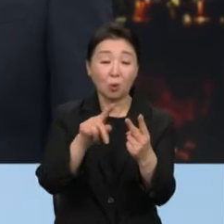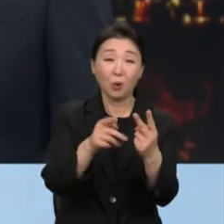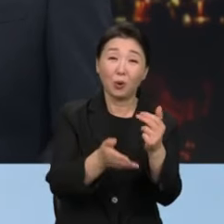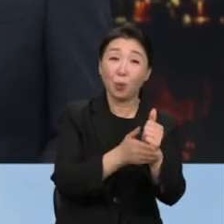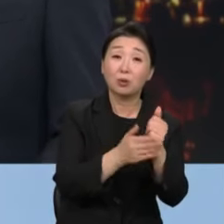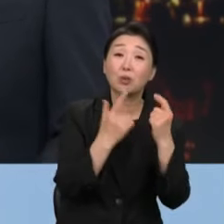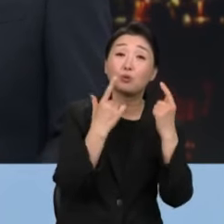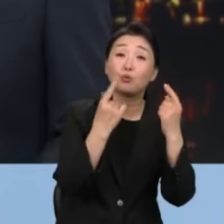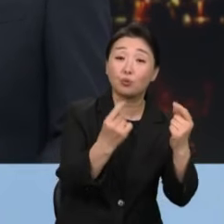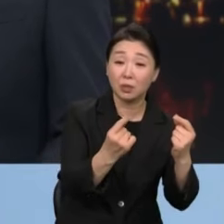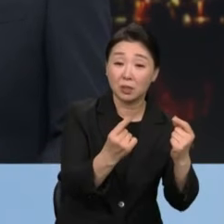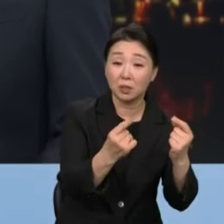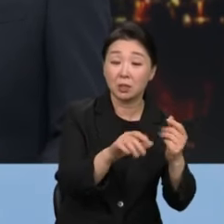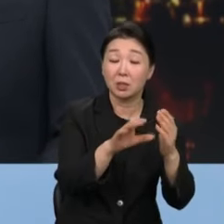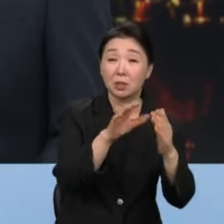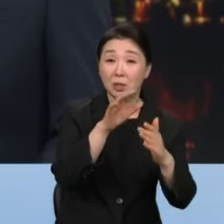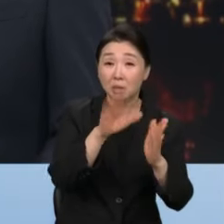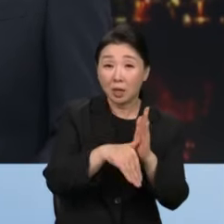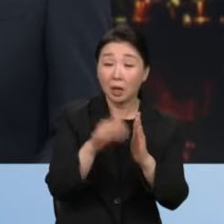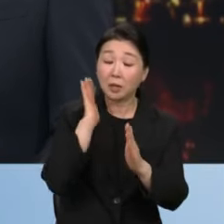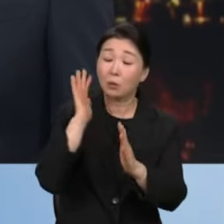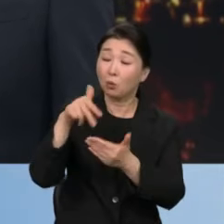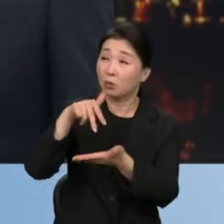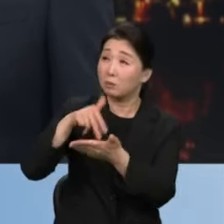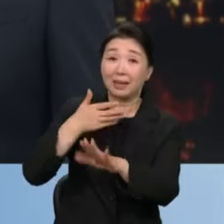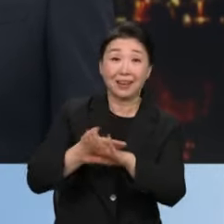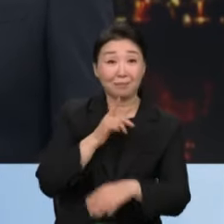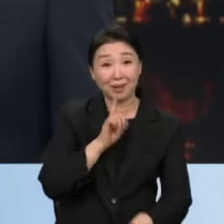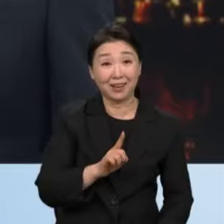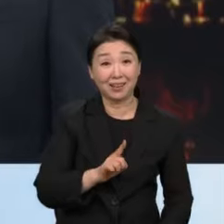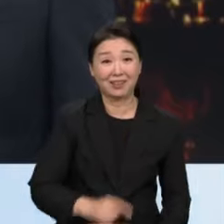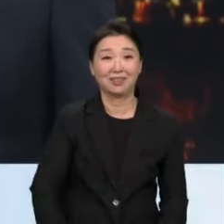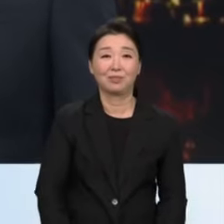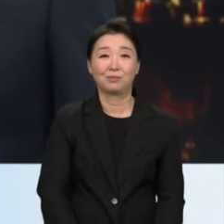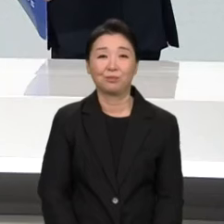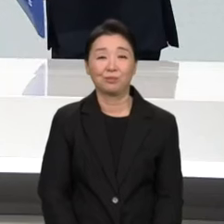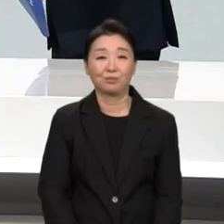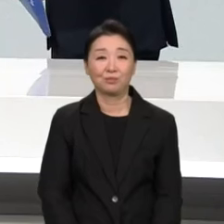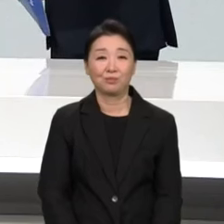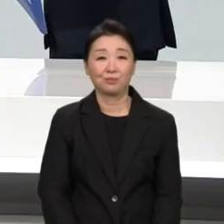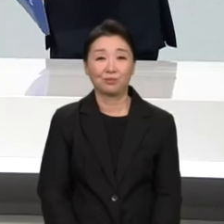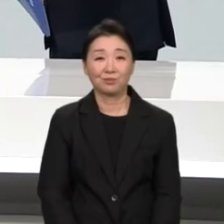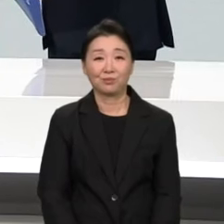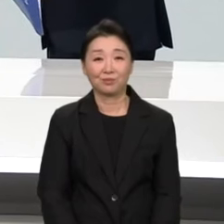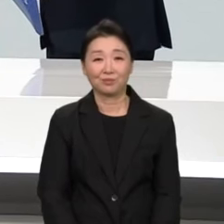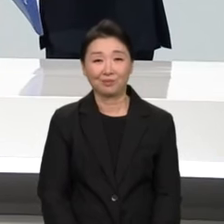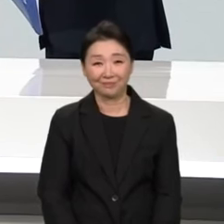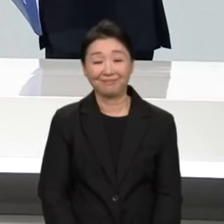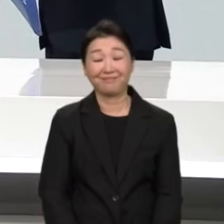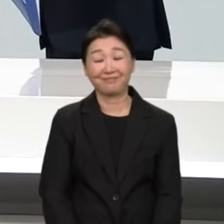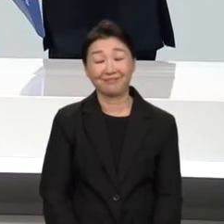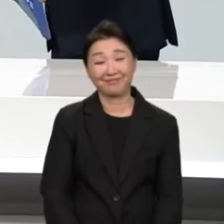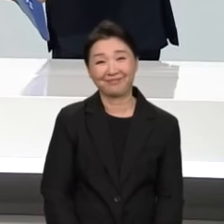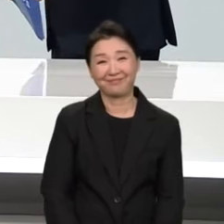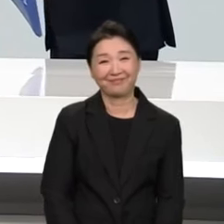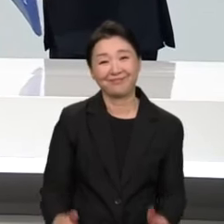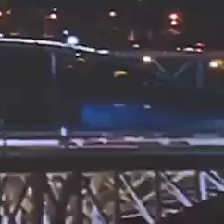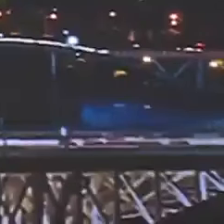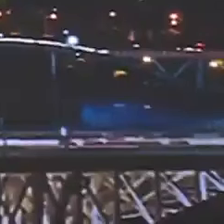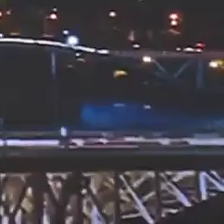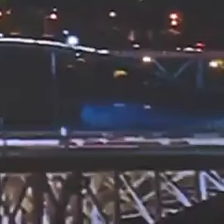상태에서 좀 대통령을 대하는 태도가 달라졌다 뭐 이런 얘기가 되겠네요 여기까지 준비를 했죠네 이성대